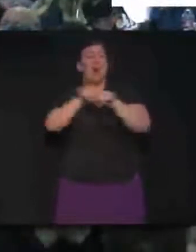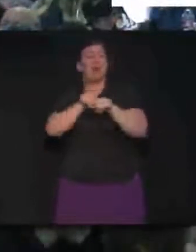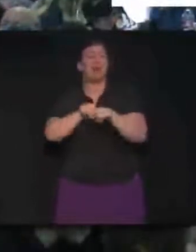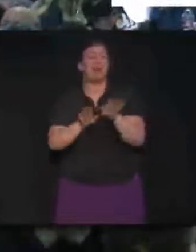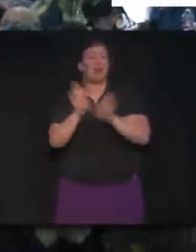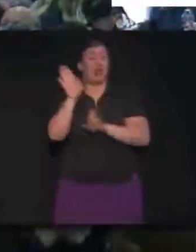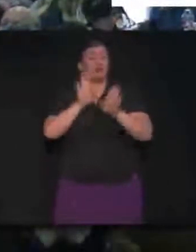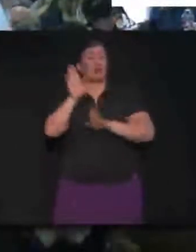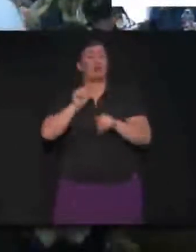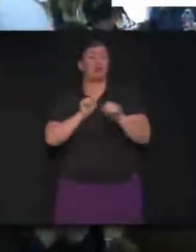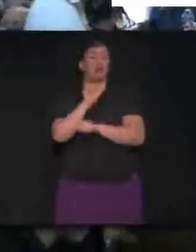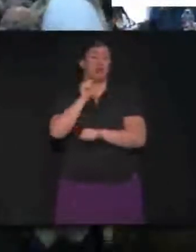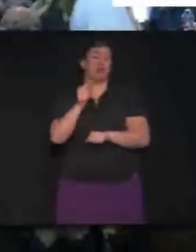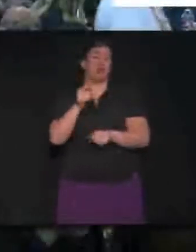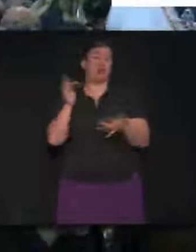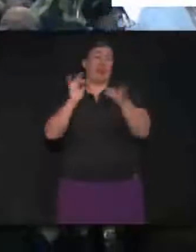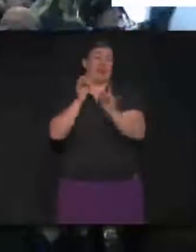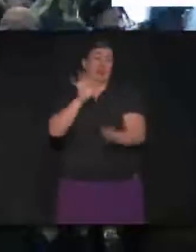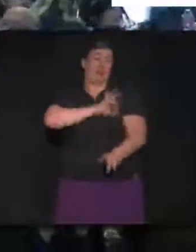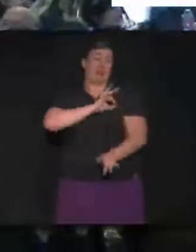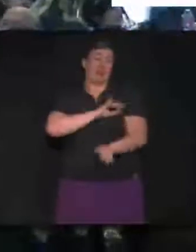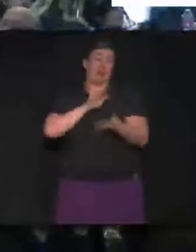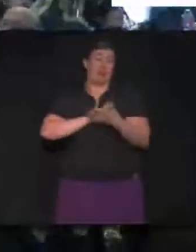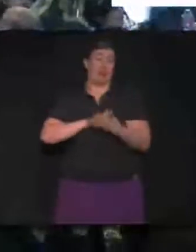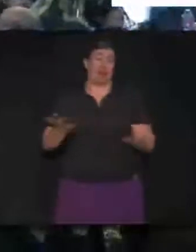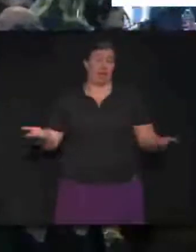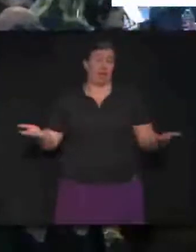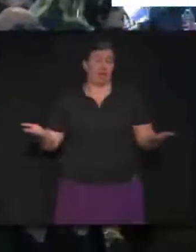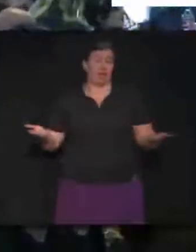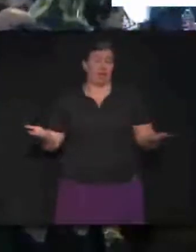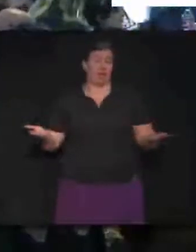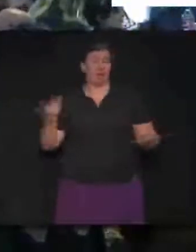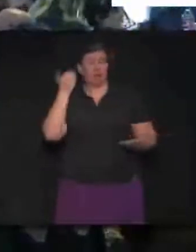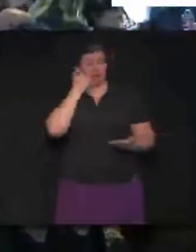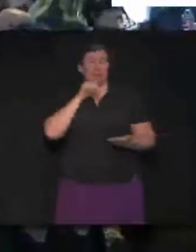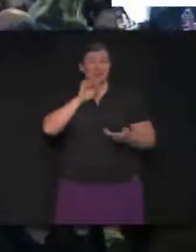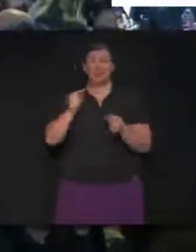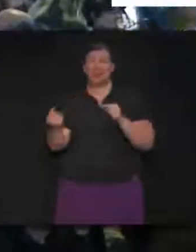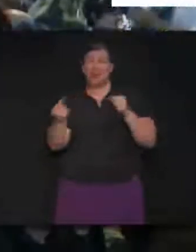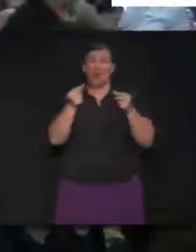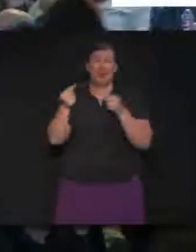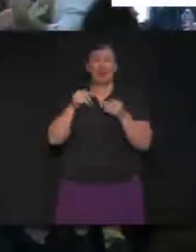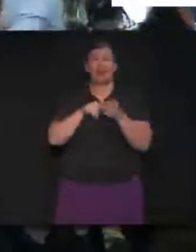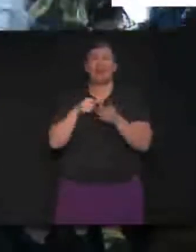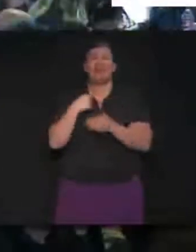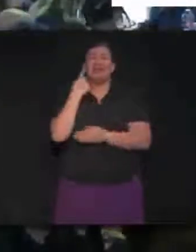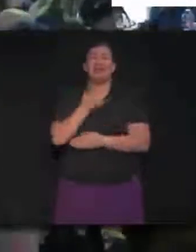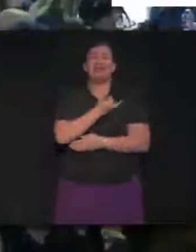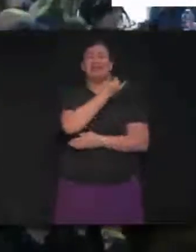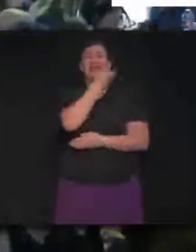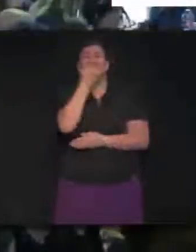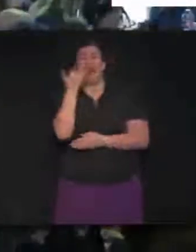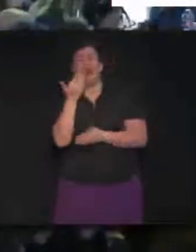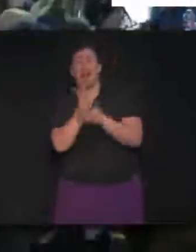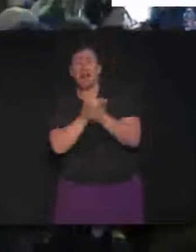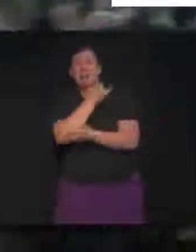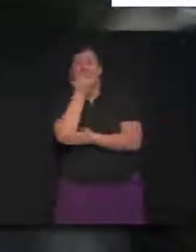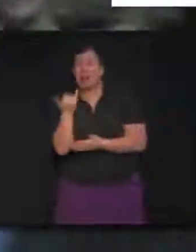und bitte eskaliert diesen Konflikt jetzt nicht in den nächsten halben Jahr wir müssen die Tour Debatte im nächsten halben Jahr führen